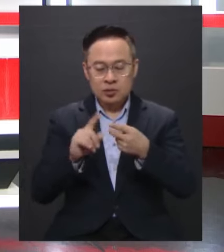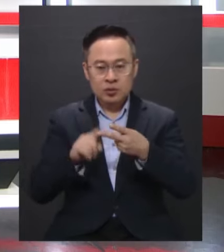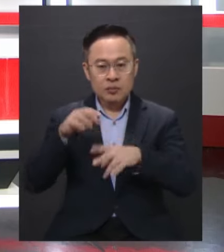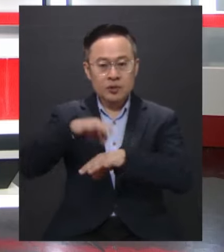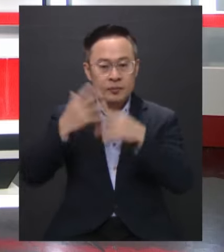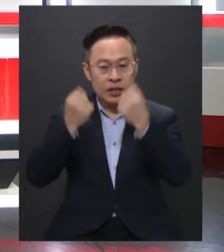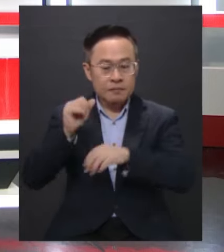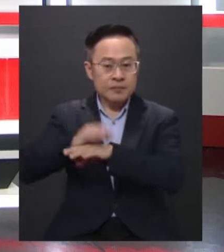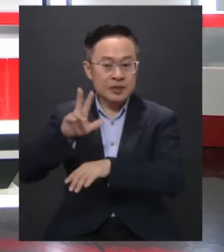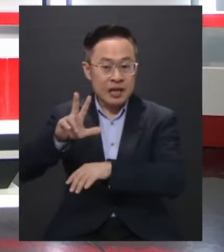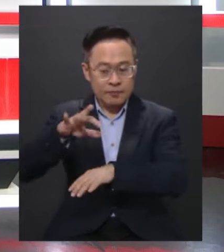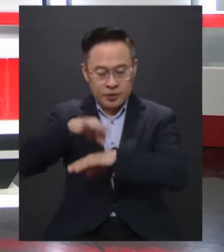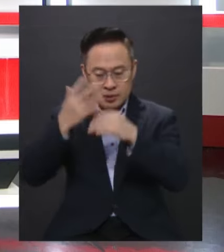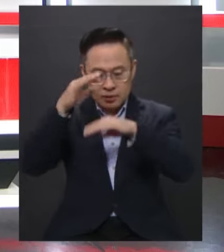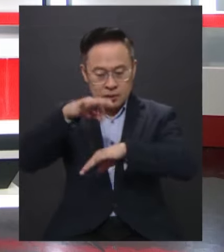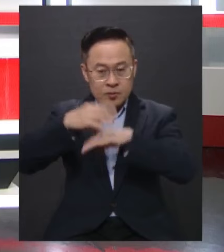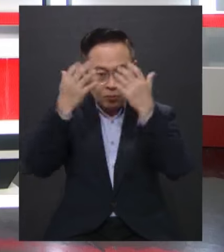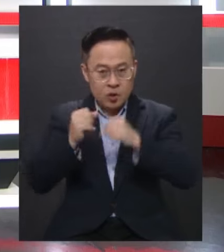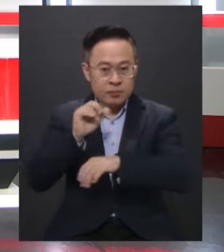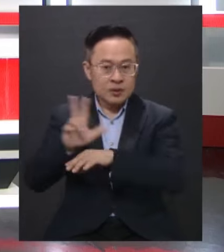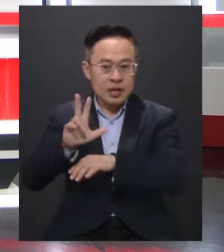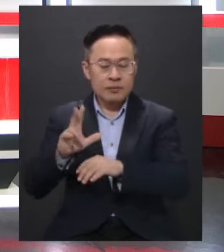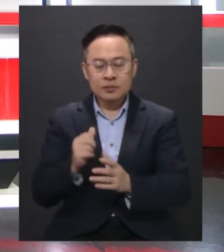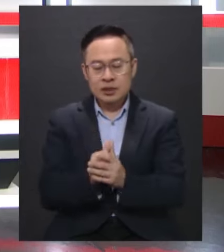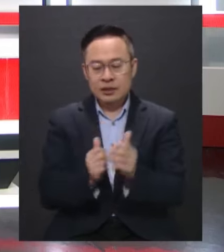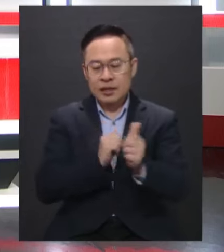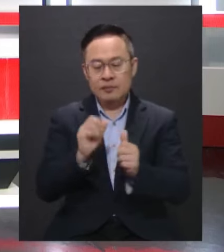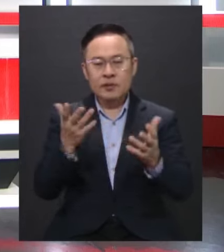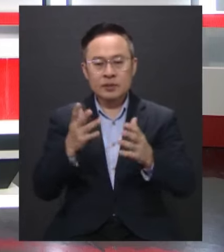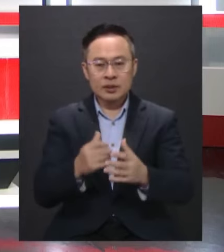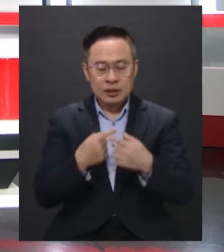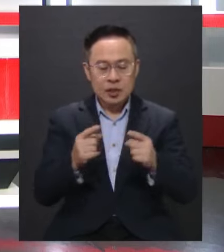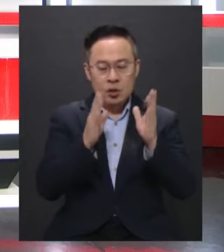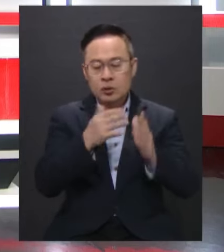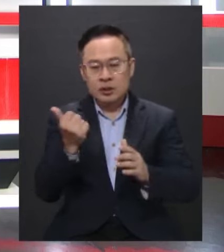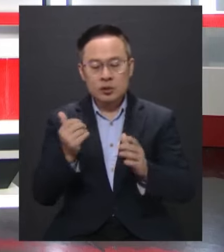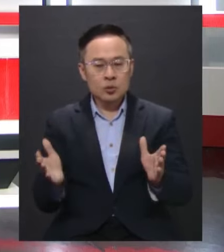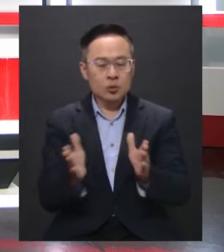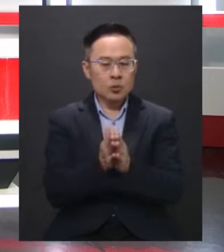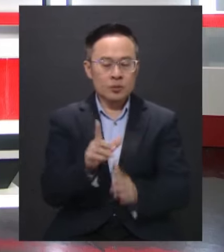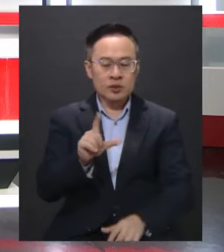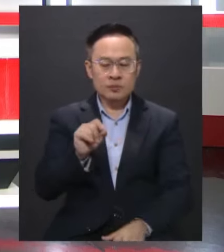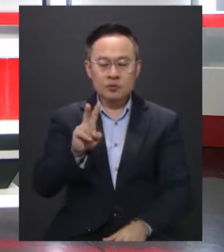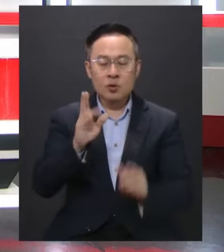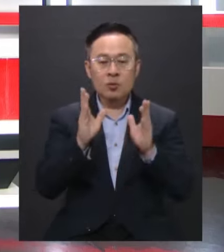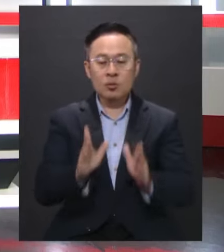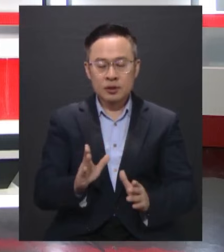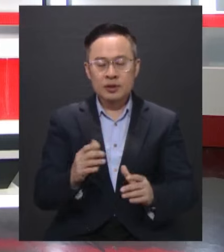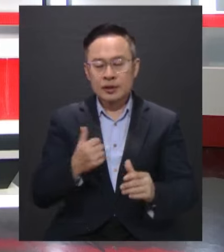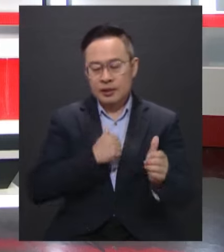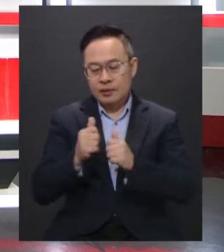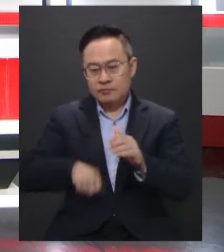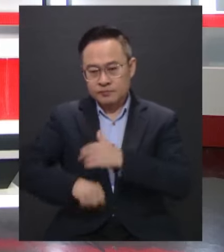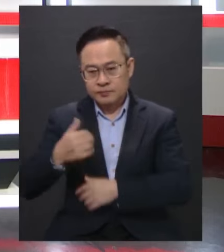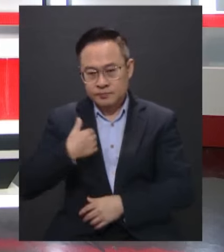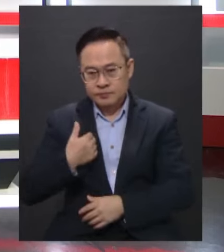ประตูมือ3นะคะก็คือศิวรักษ์เทศสุนเนินนั่นเองนะคะคุณผู้ชมแต่อย่างไรก็ตามนะคะเรายังมีโปรแกรมให้ได้ลุ้นได้เชียร์กัน